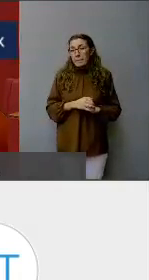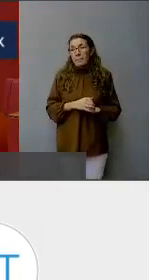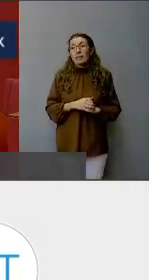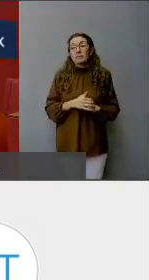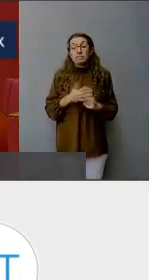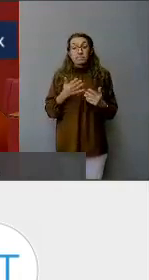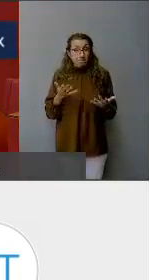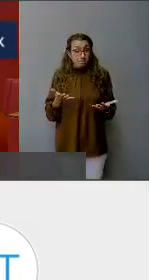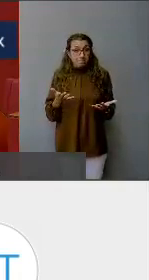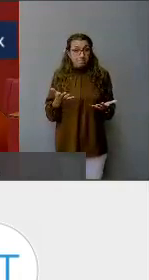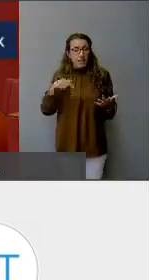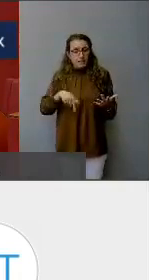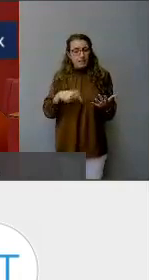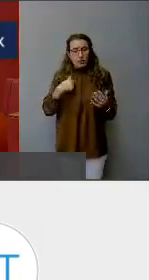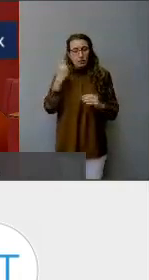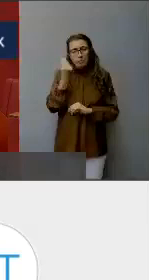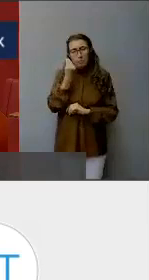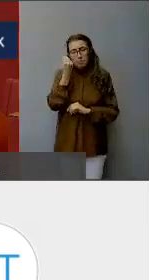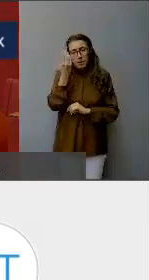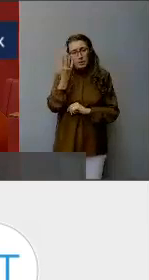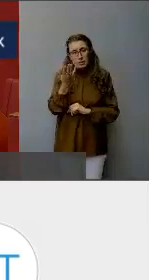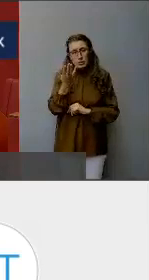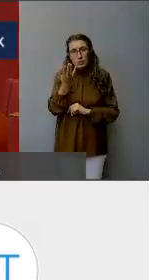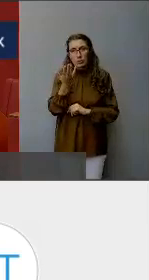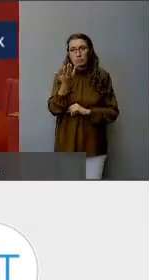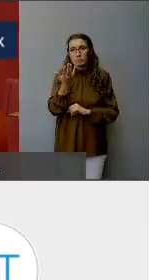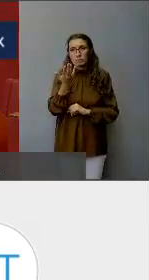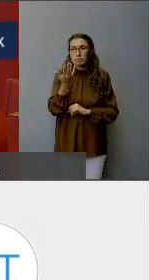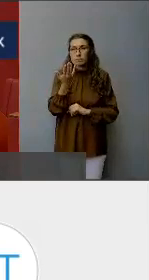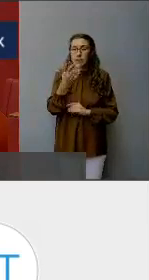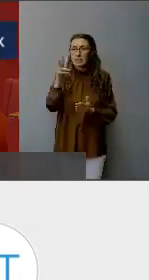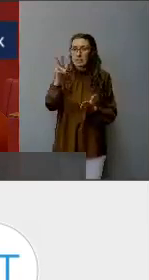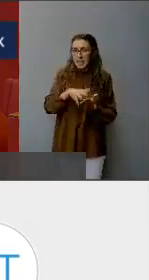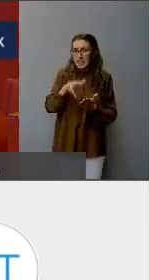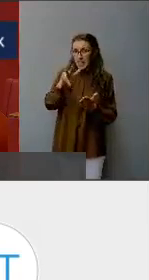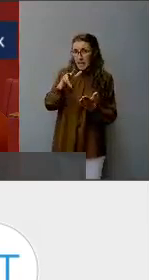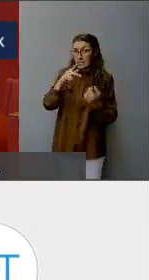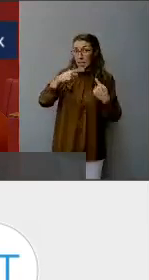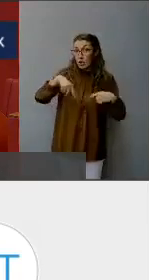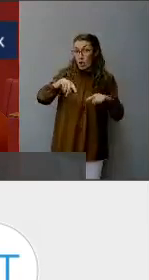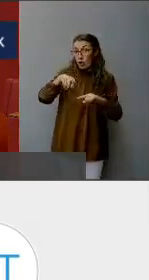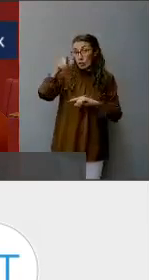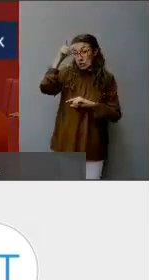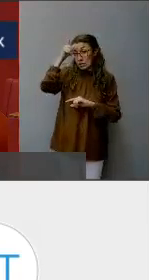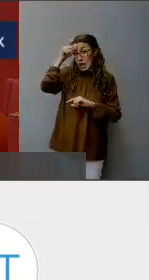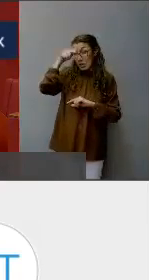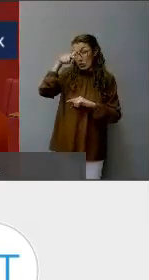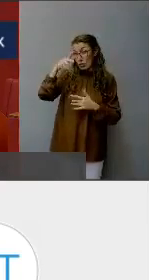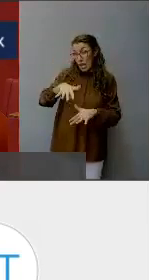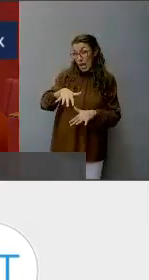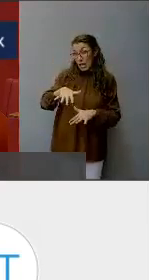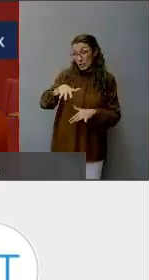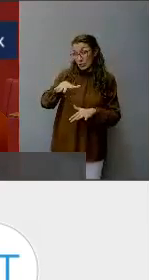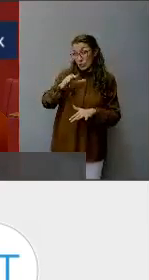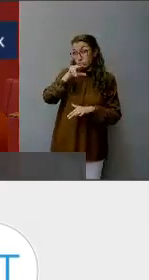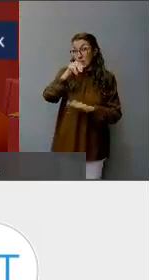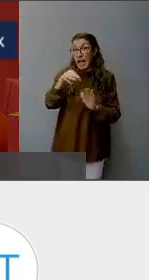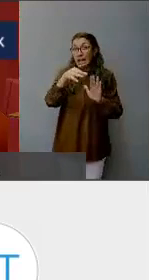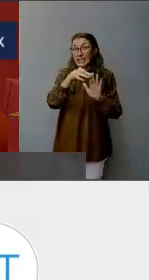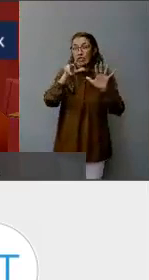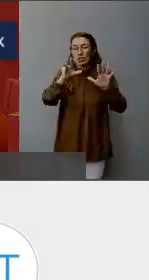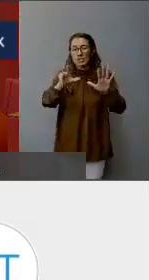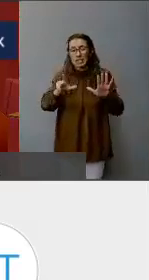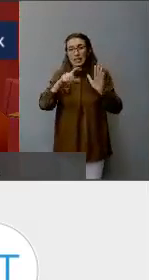io penso che visto che nella stessa sentenza del consiglio di stato si evoca l'articolo 7 comma 9 del codice